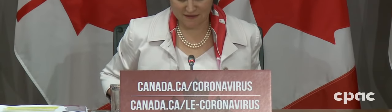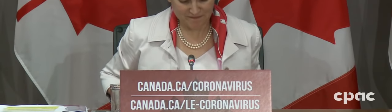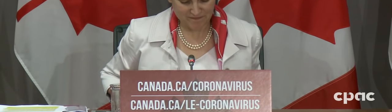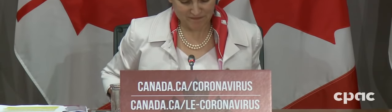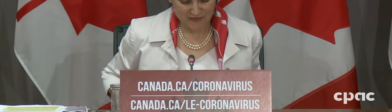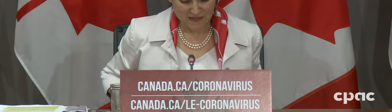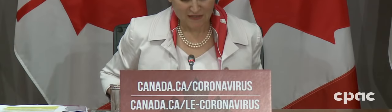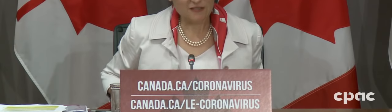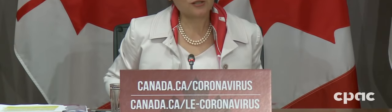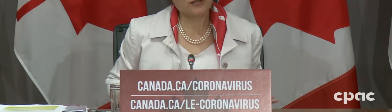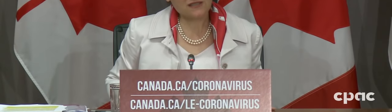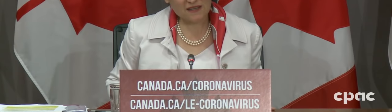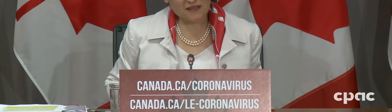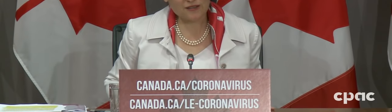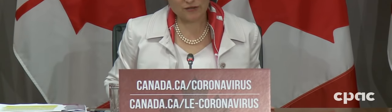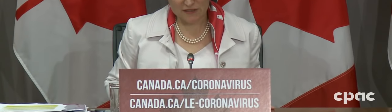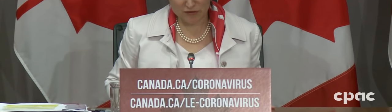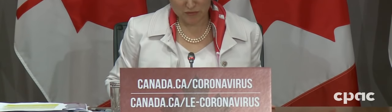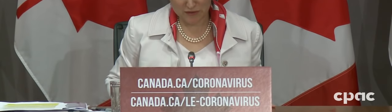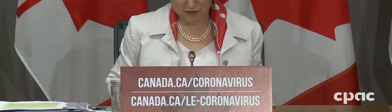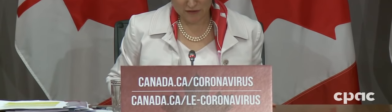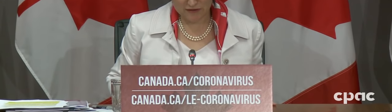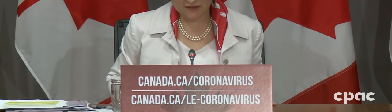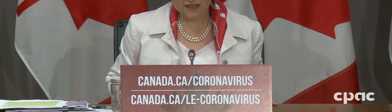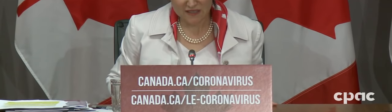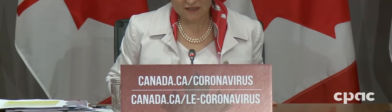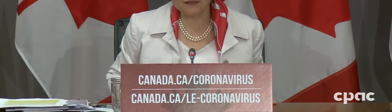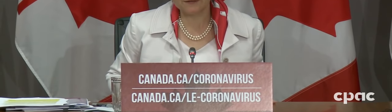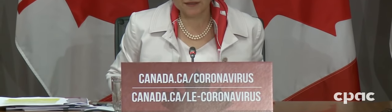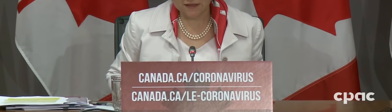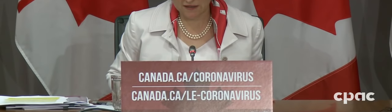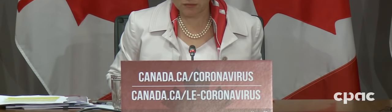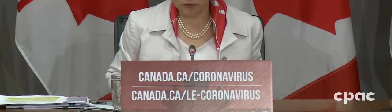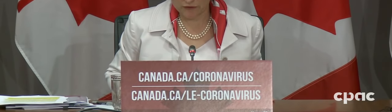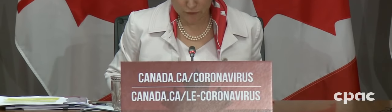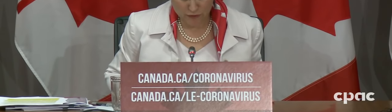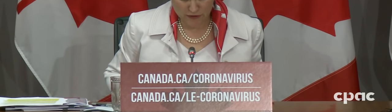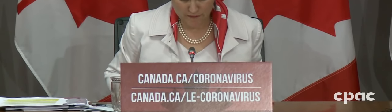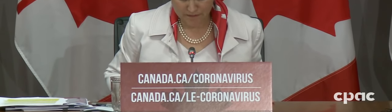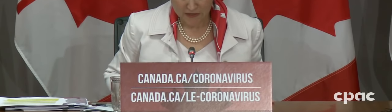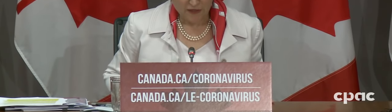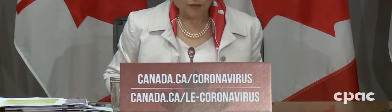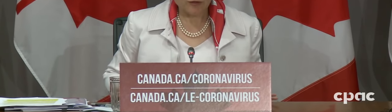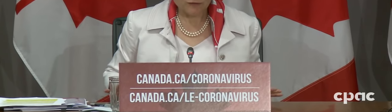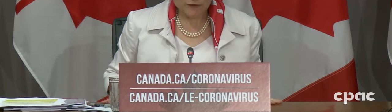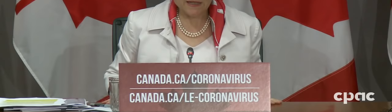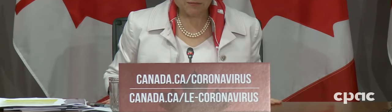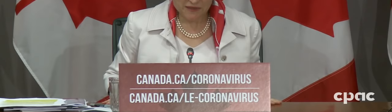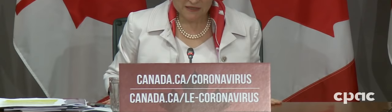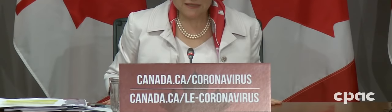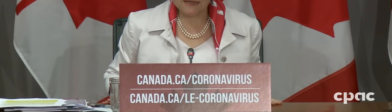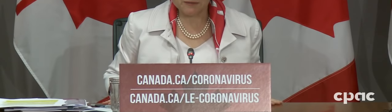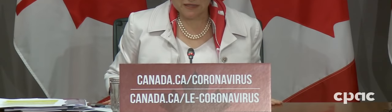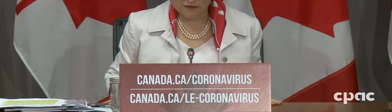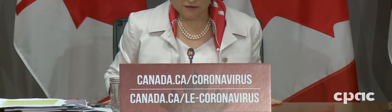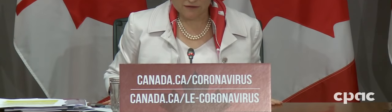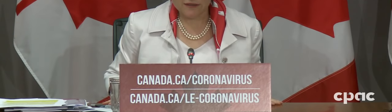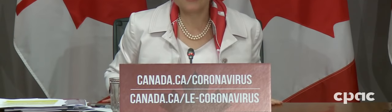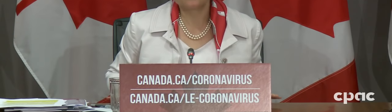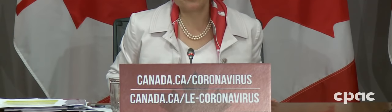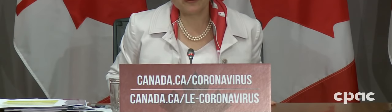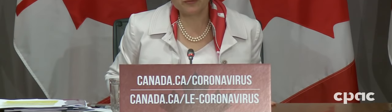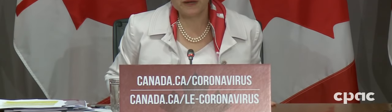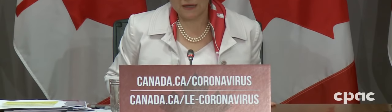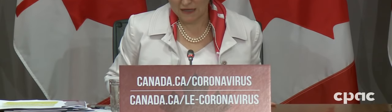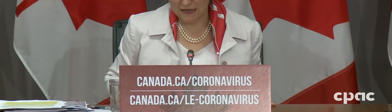canadiens. Je sais que c'est une période très difficile pour vous quand vous êtes prises à la maison